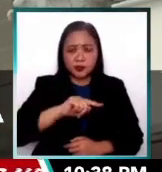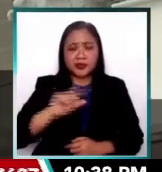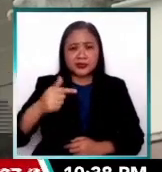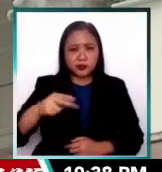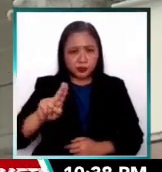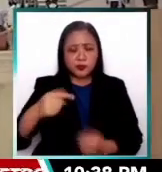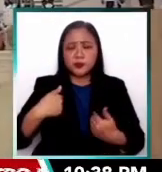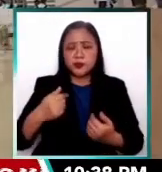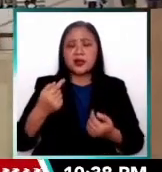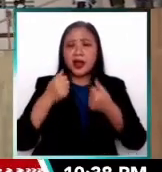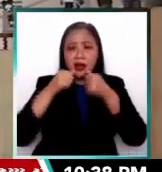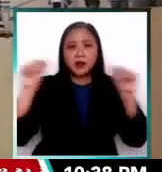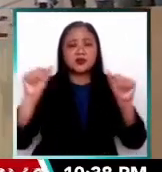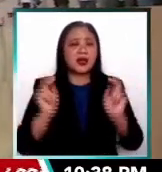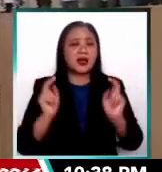holiday.